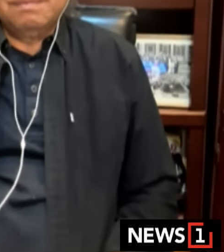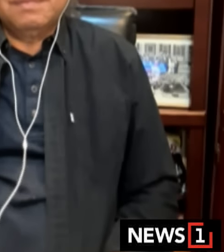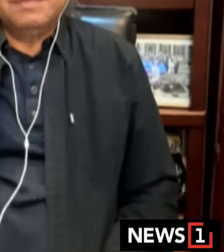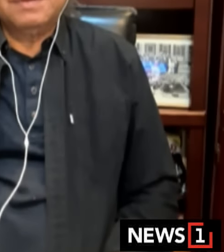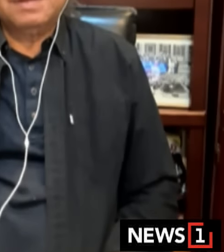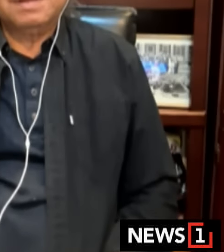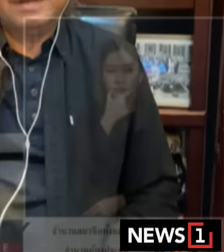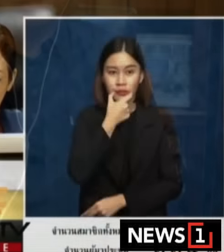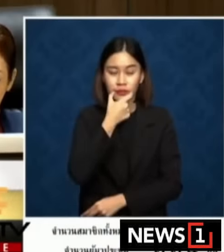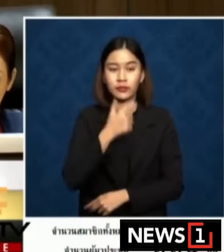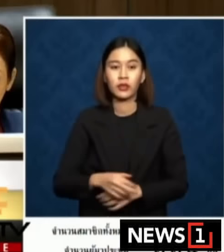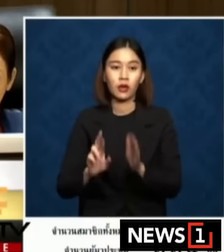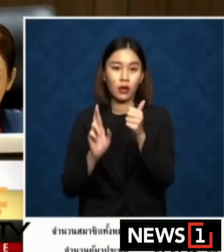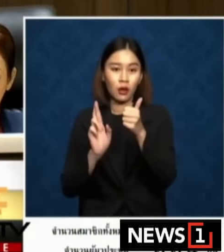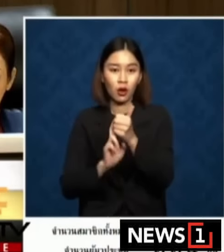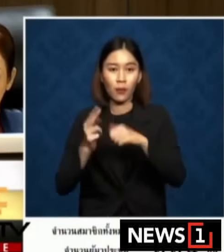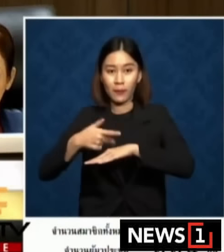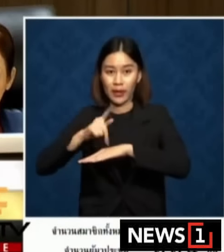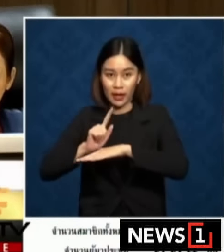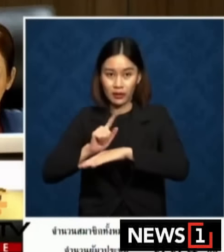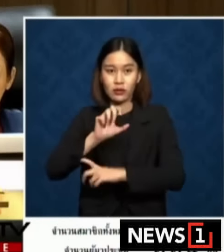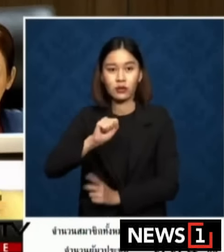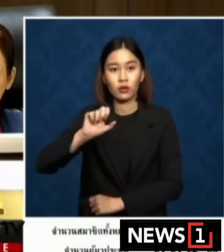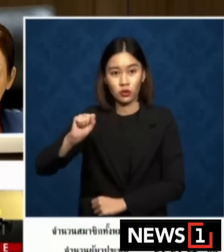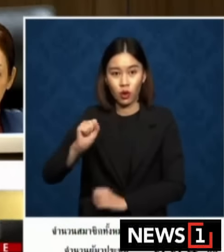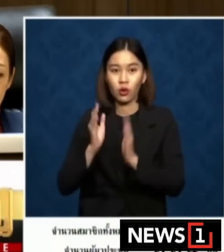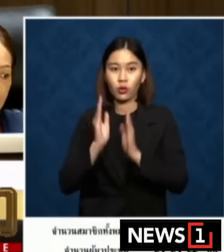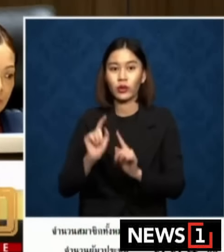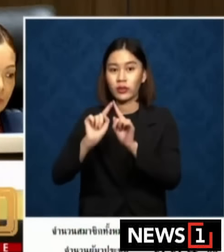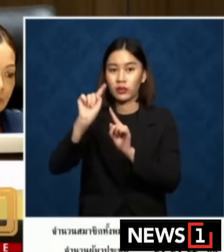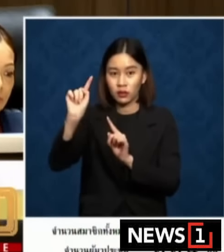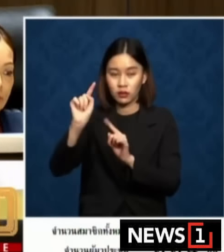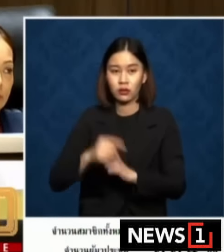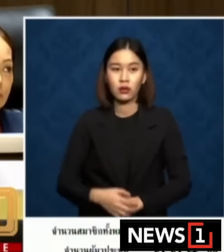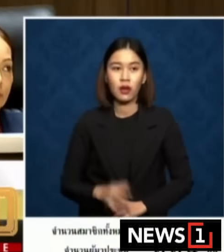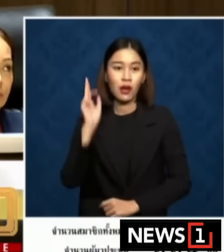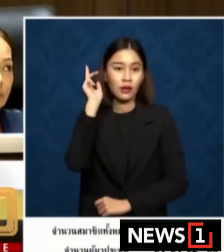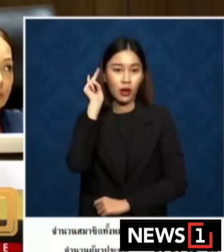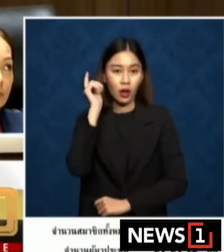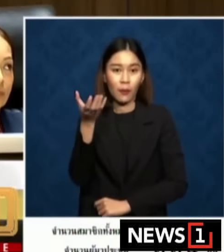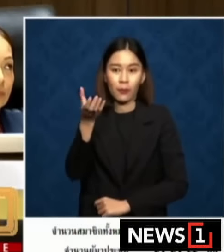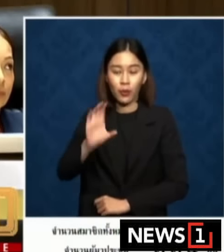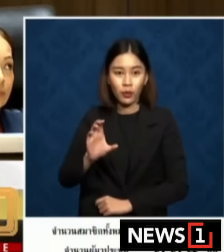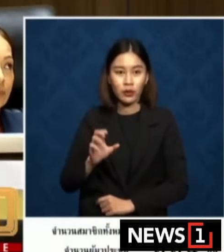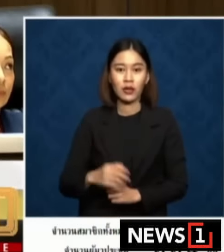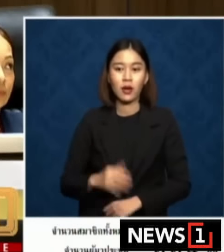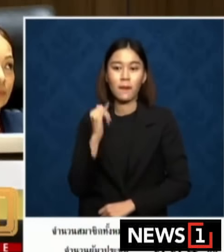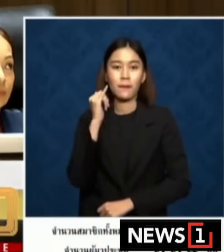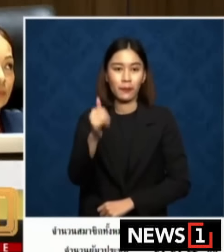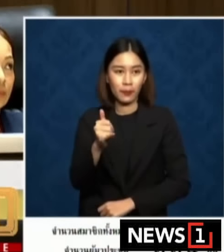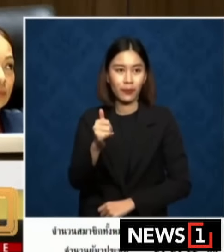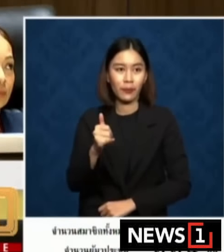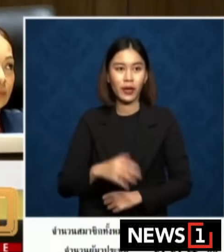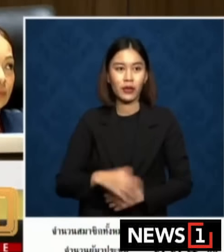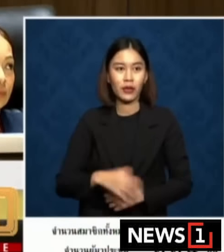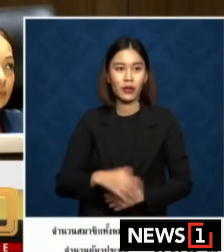ทำเนียบนะคะตัดเสียงของสสของเพื่อไทยกับก้าวไกลมาให้ดูนะคะว่าวันนี้เขานัวกันในสภายังไงบ้างคะ